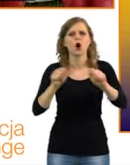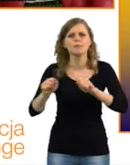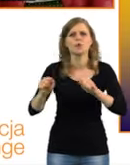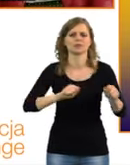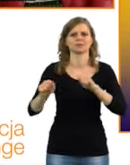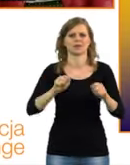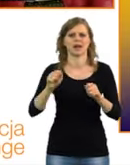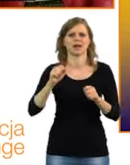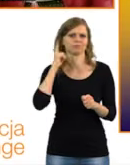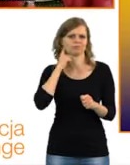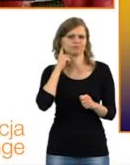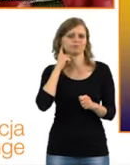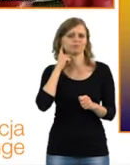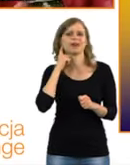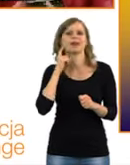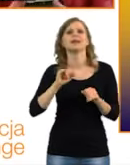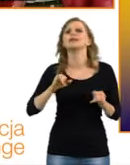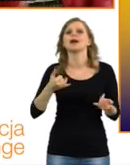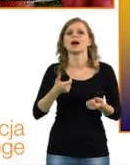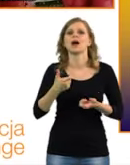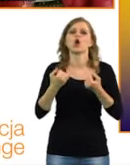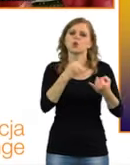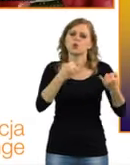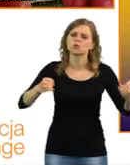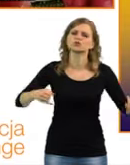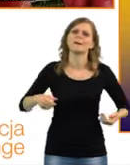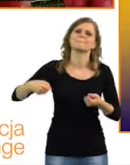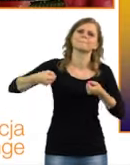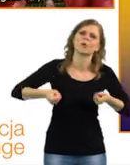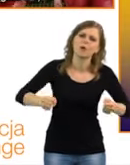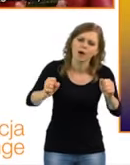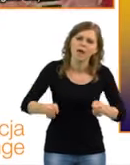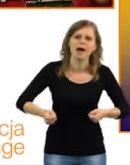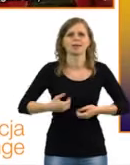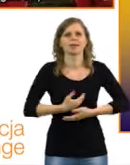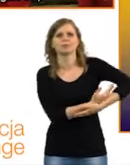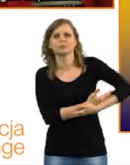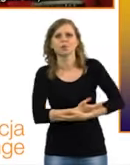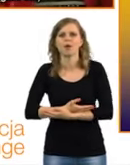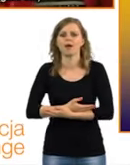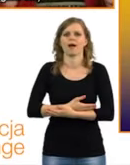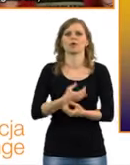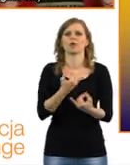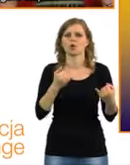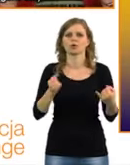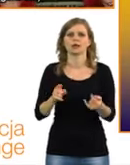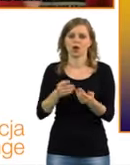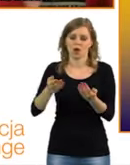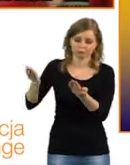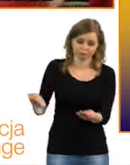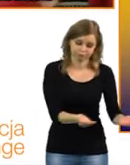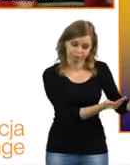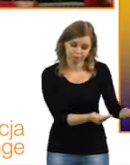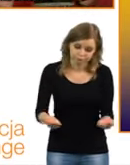pobudzaj przedsionek poprzez różnego rodzaju bujania. Bujania w pionie, jak